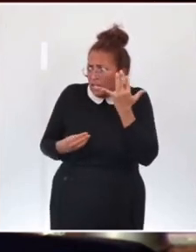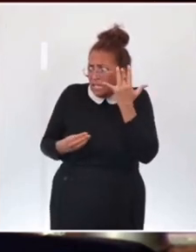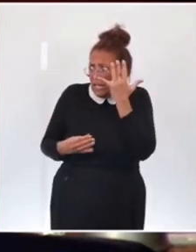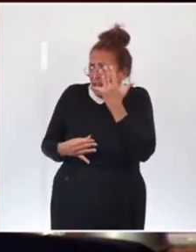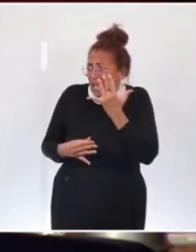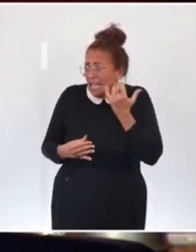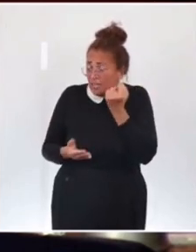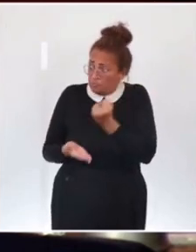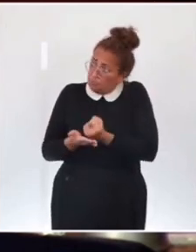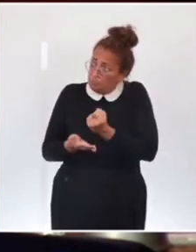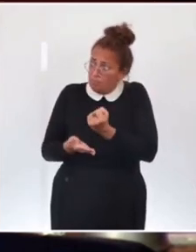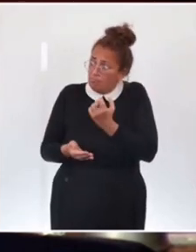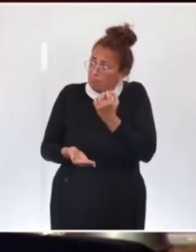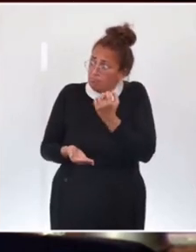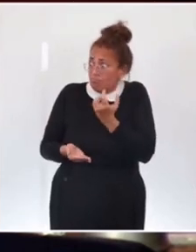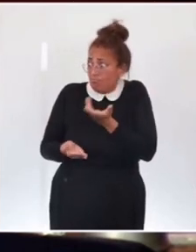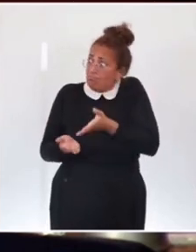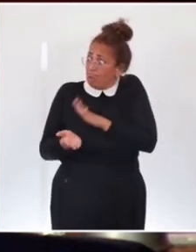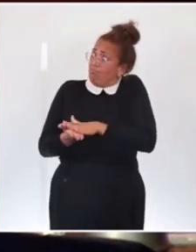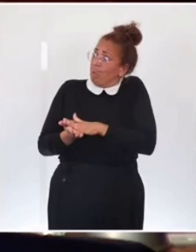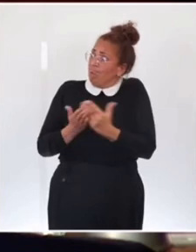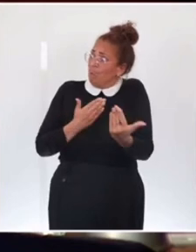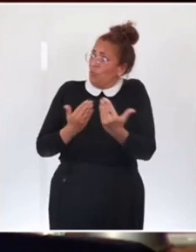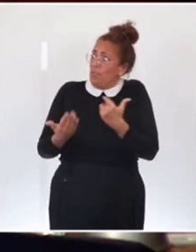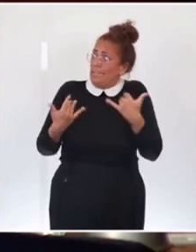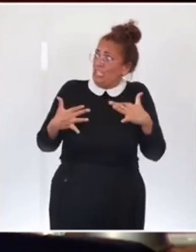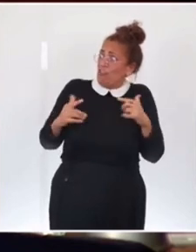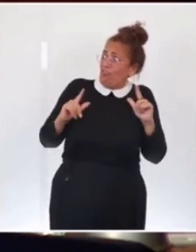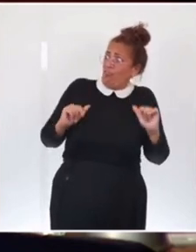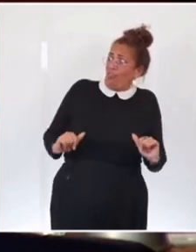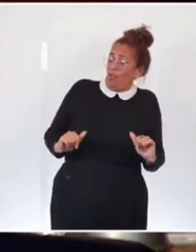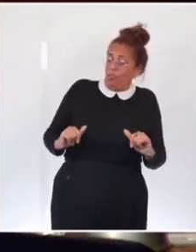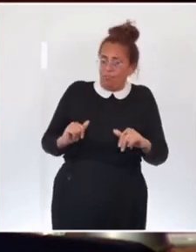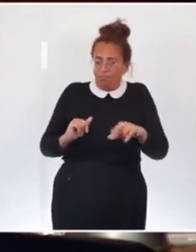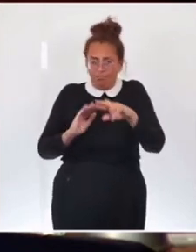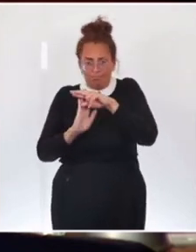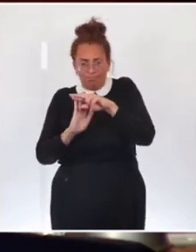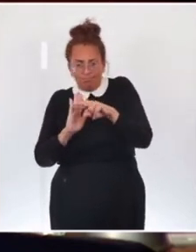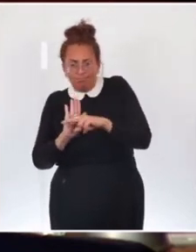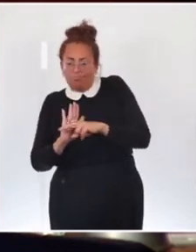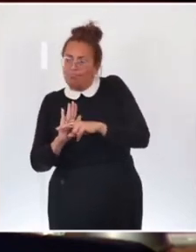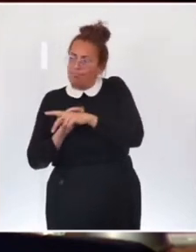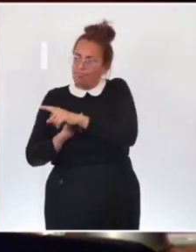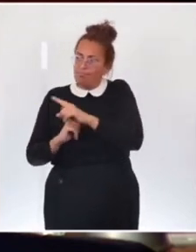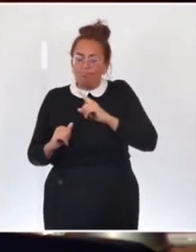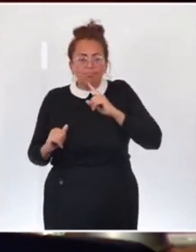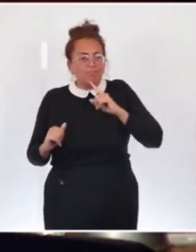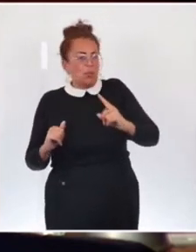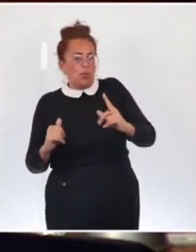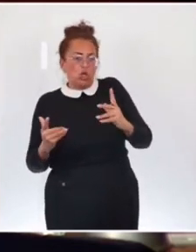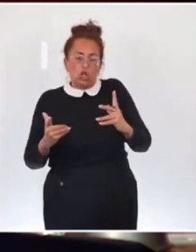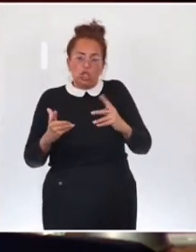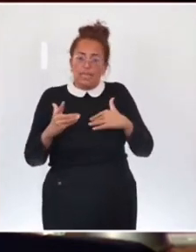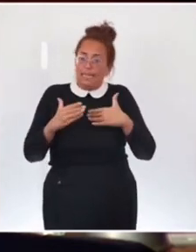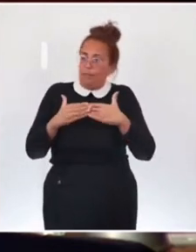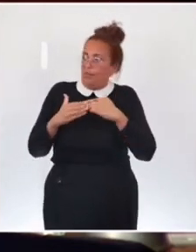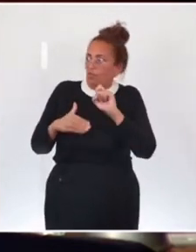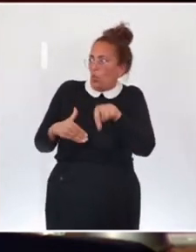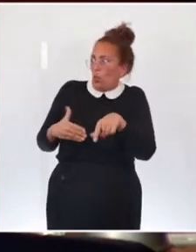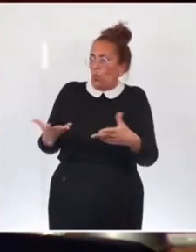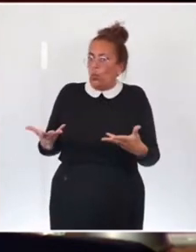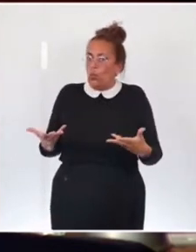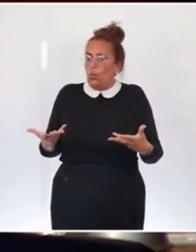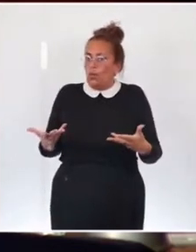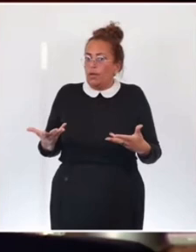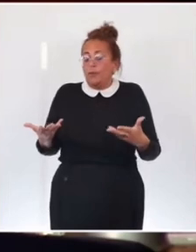qui va au-delà de ces considérations en matière réglementaire pour y mettre un peu d'idéologie, évidemment dans un sens que nous ne cautionnons pas. Donc voilà,